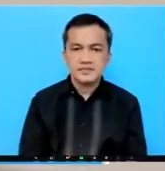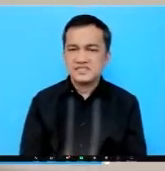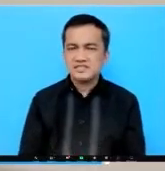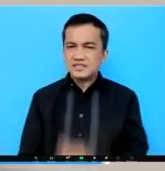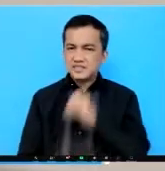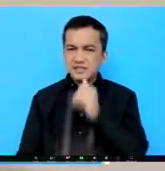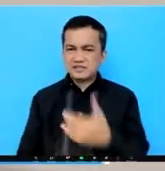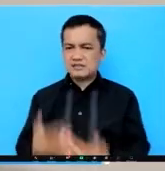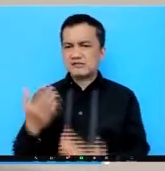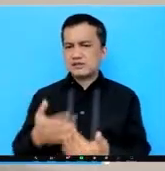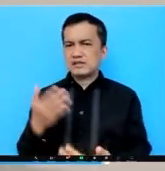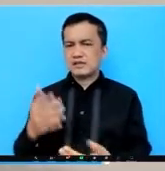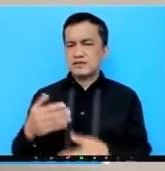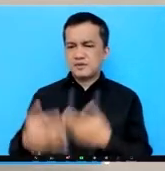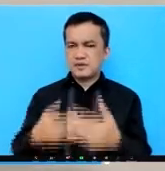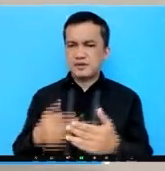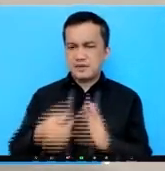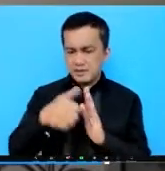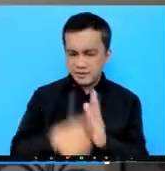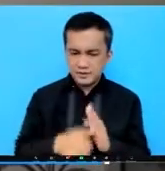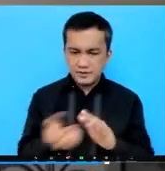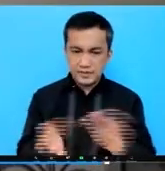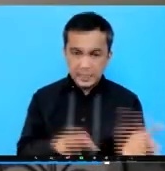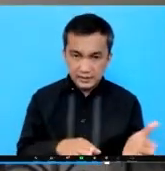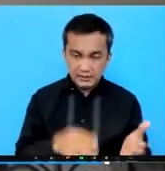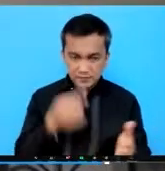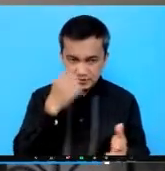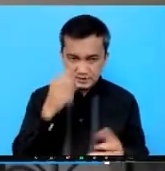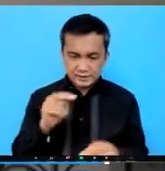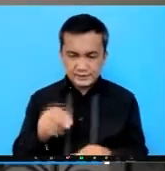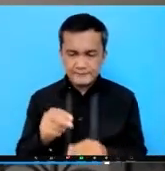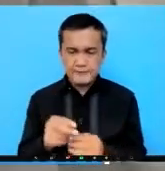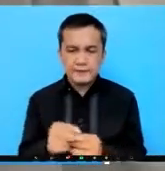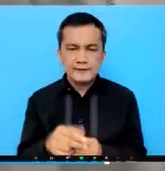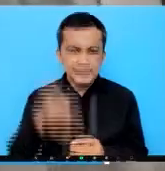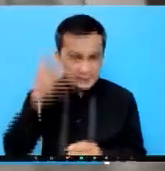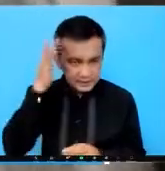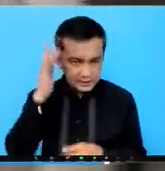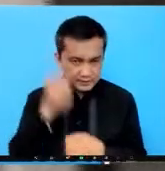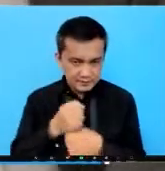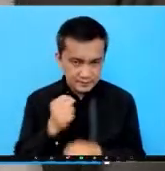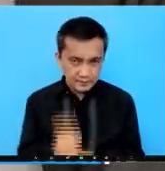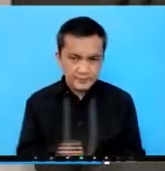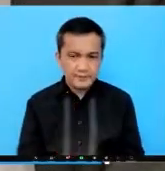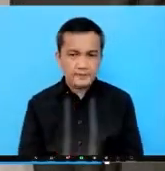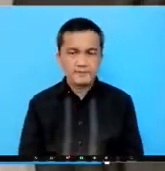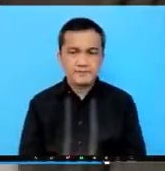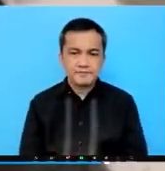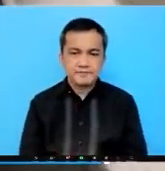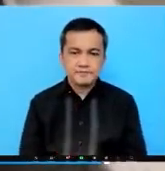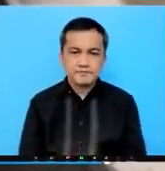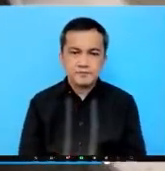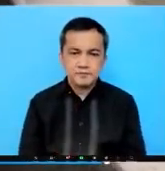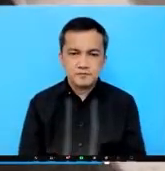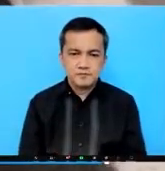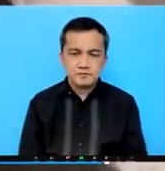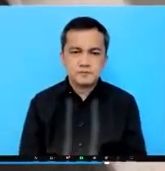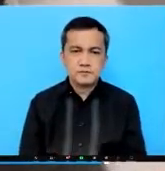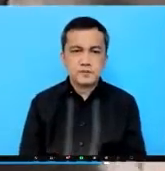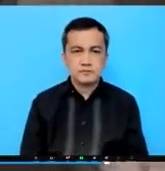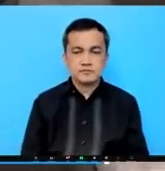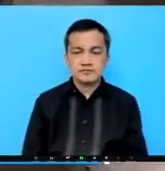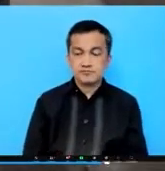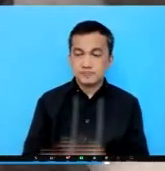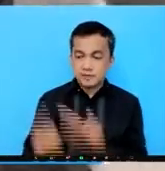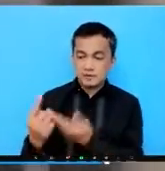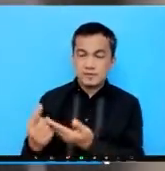ng pag-iembalsamo sa mga patay dahil kinakailangang maging maselan sa paggawa nito. Sa mga klase naman po ng mga patay, ang